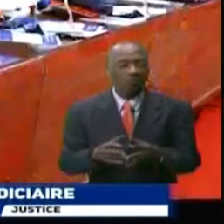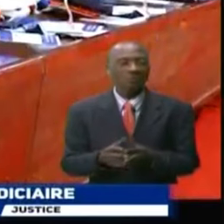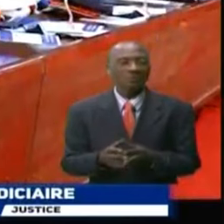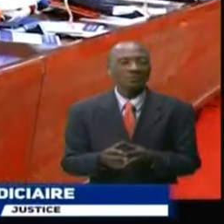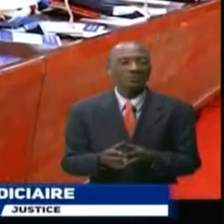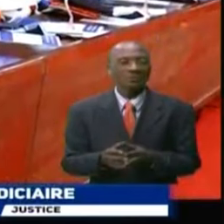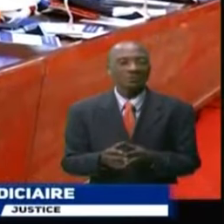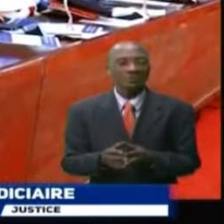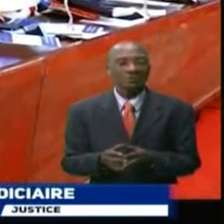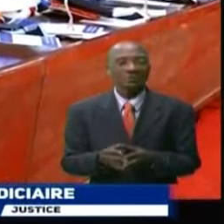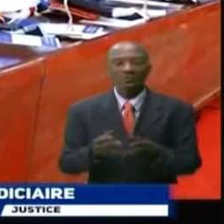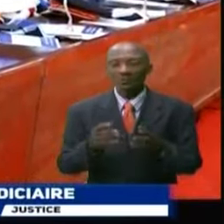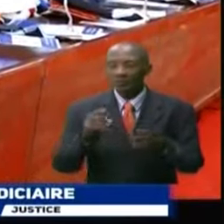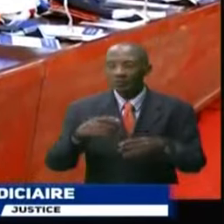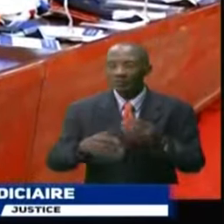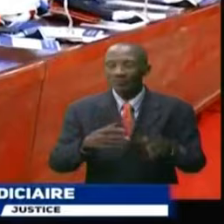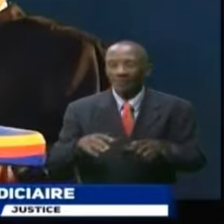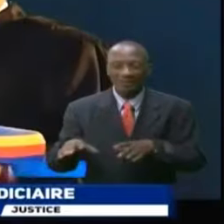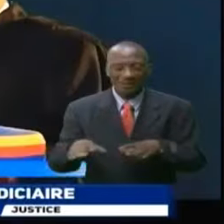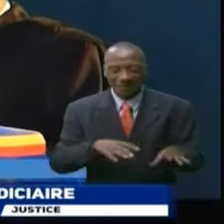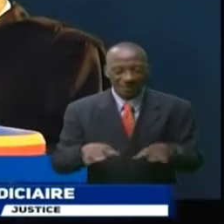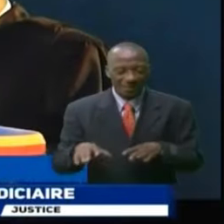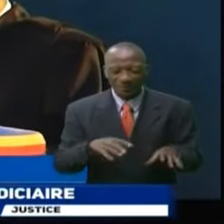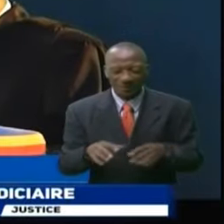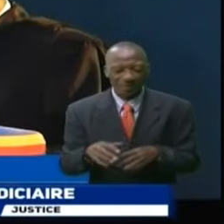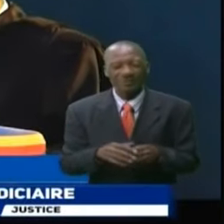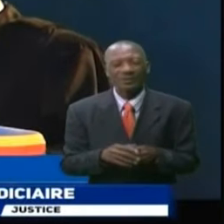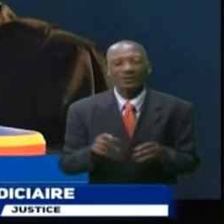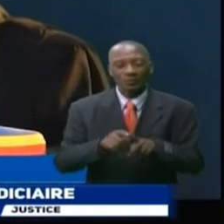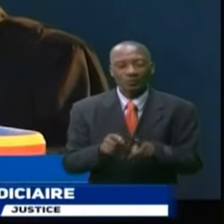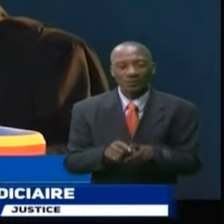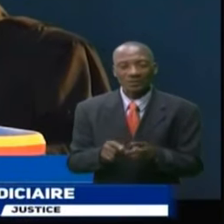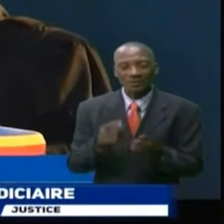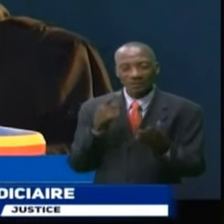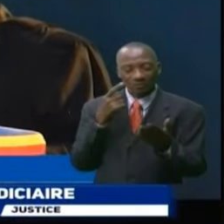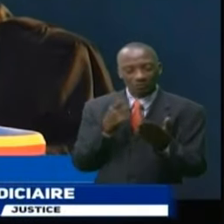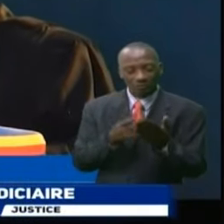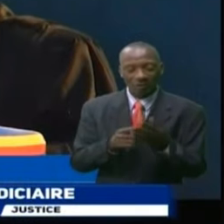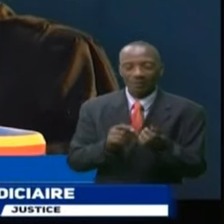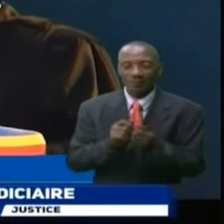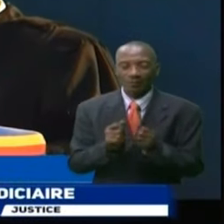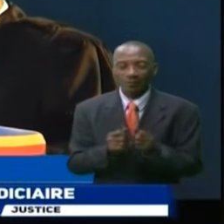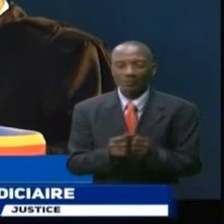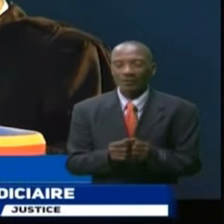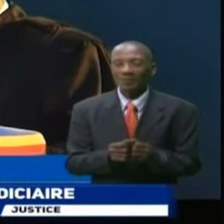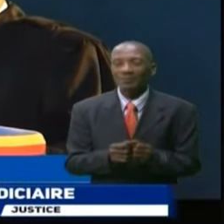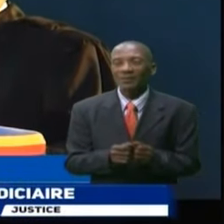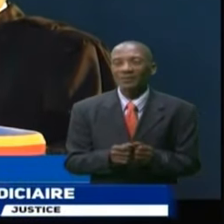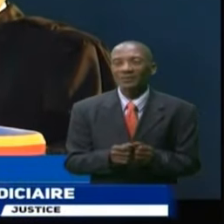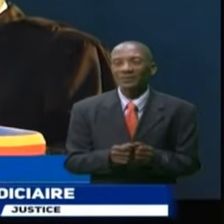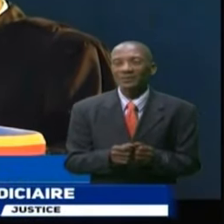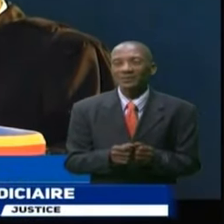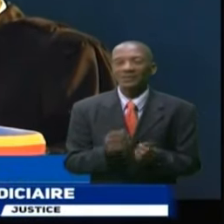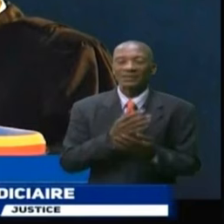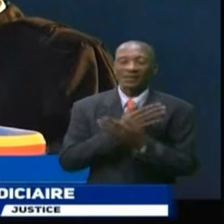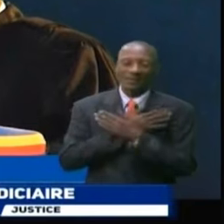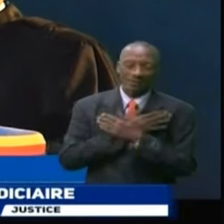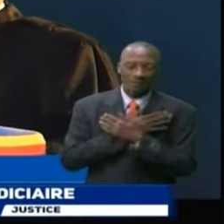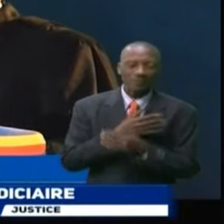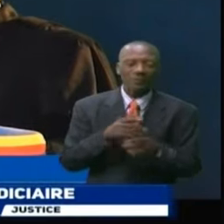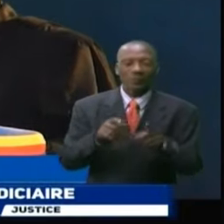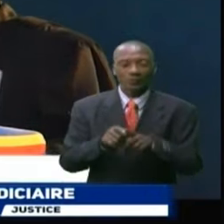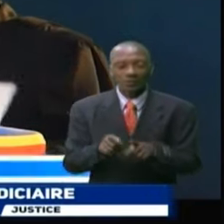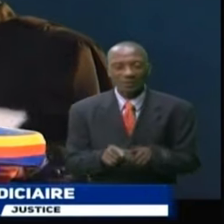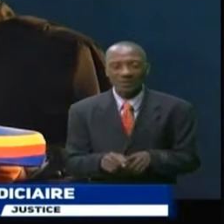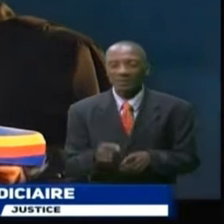en activité de service, dans la mesure où la retraite constitue la barre normale de destination